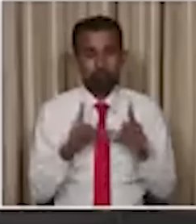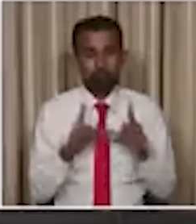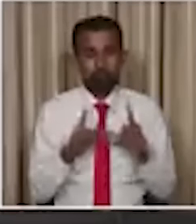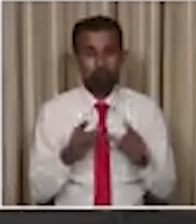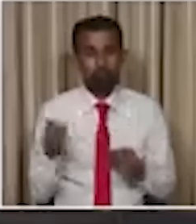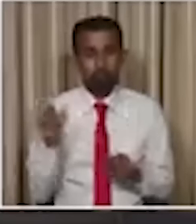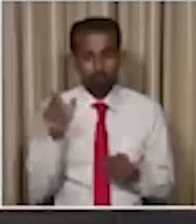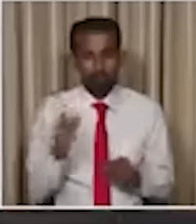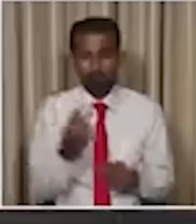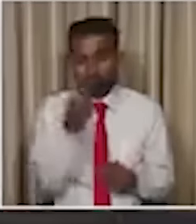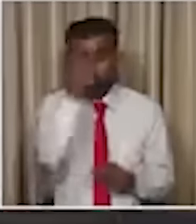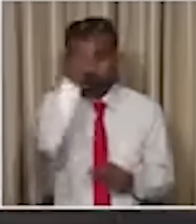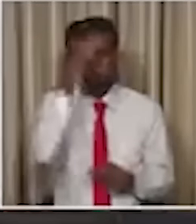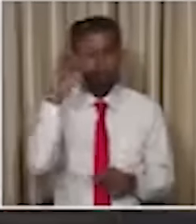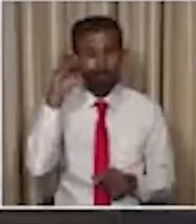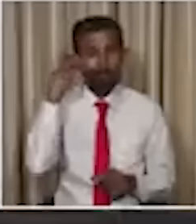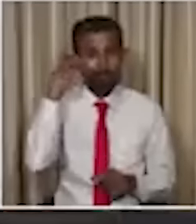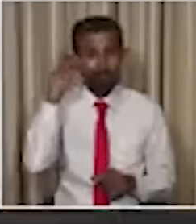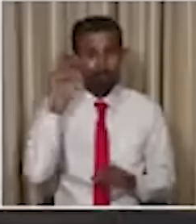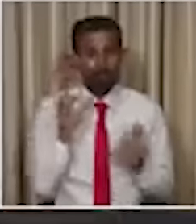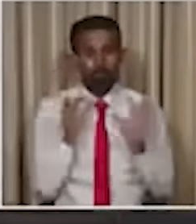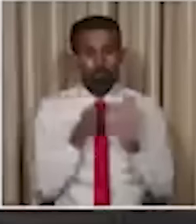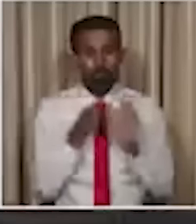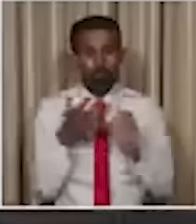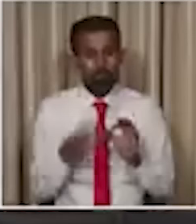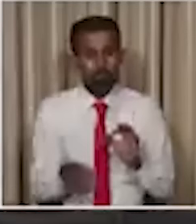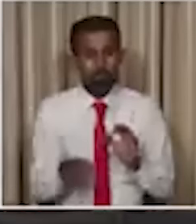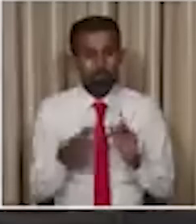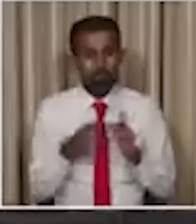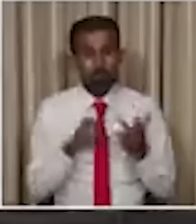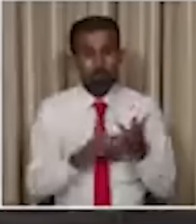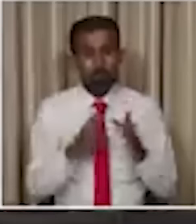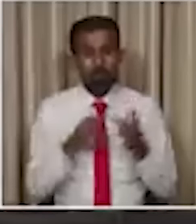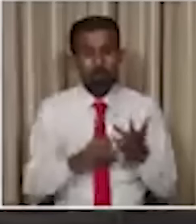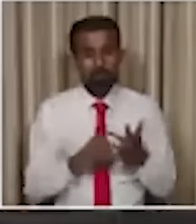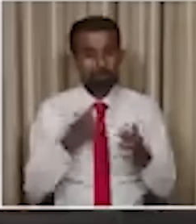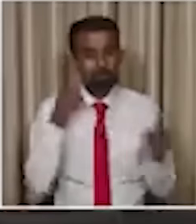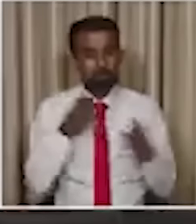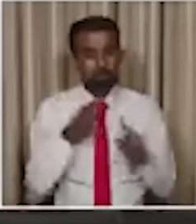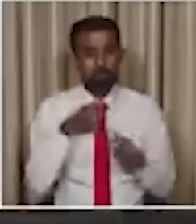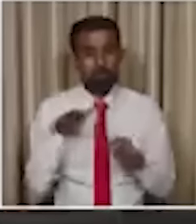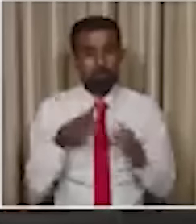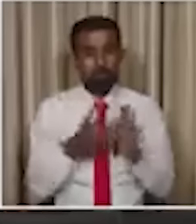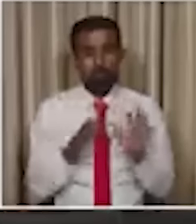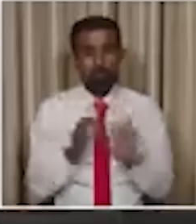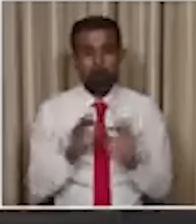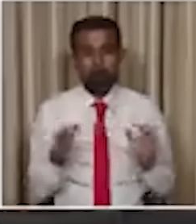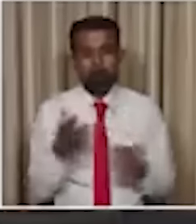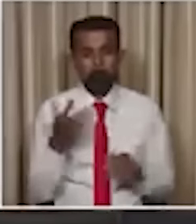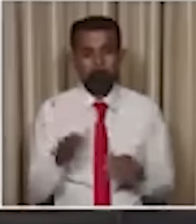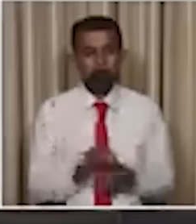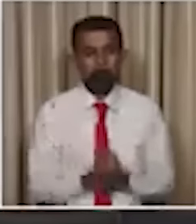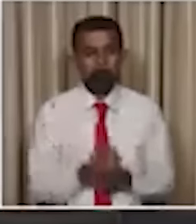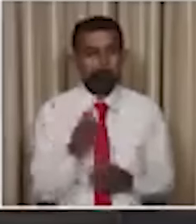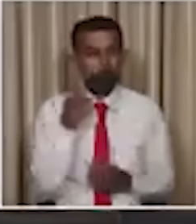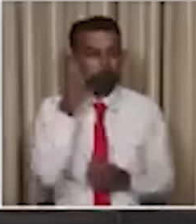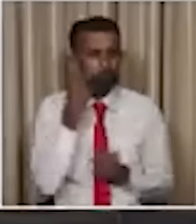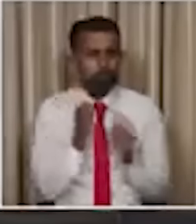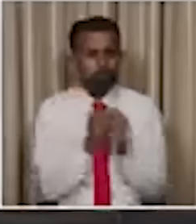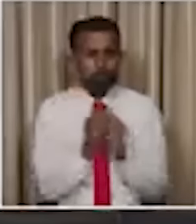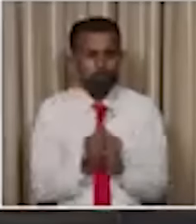විසින් කටාර් රාජ්‍යයේ සිටියේදී සම්බන්ධතා පැවැත්වූ ISIS සම්බන්ධිත සමාජ ජාලය වෙත නිකුත් කර ඇත. බුද්ධි